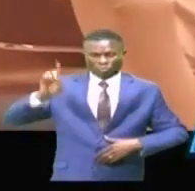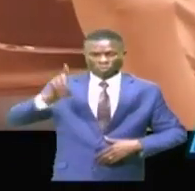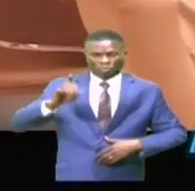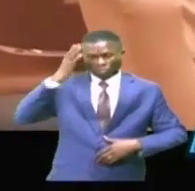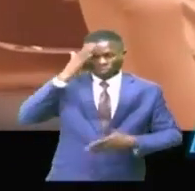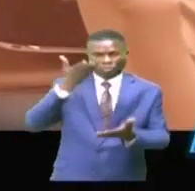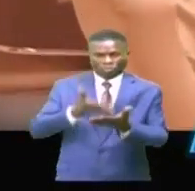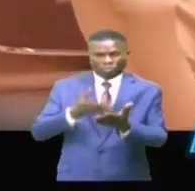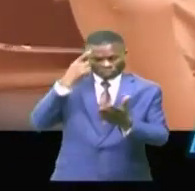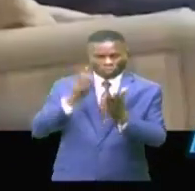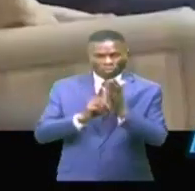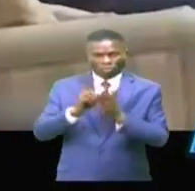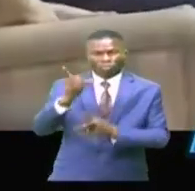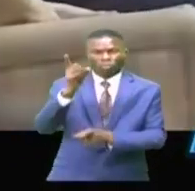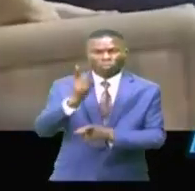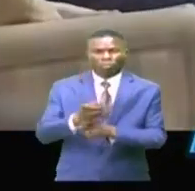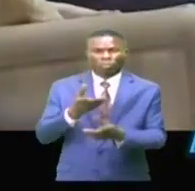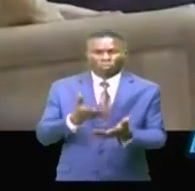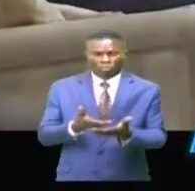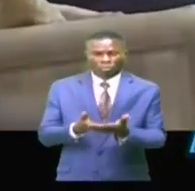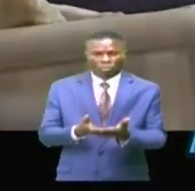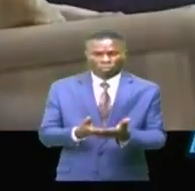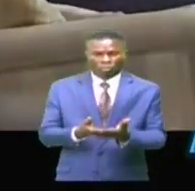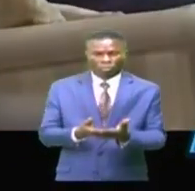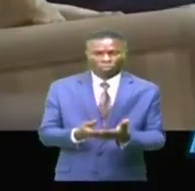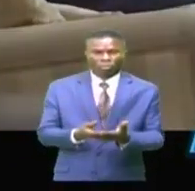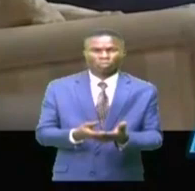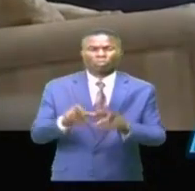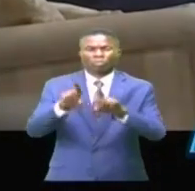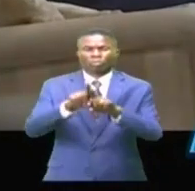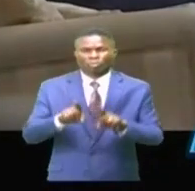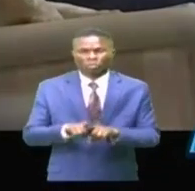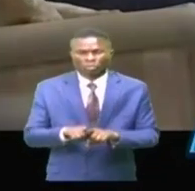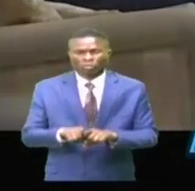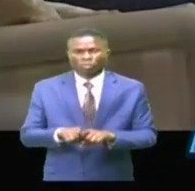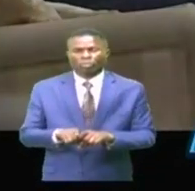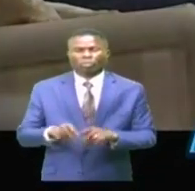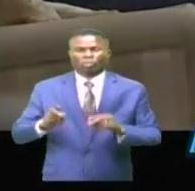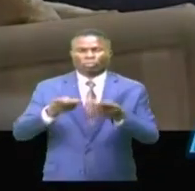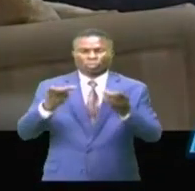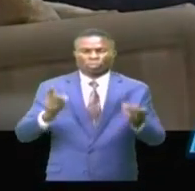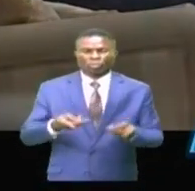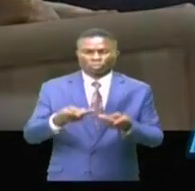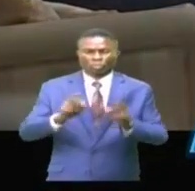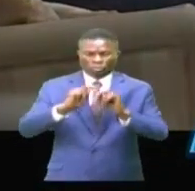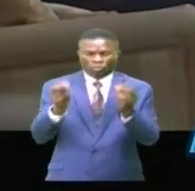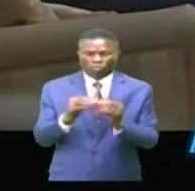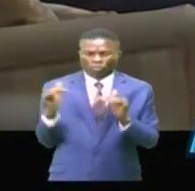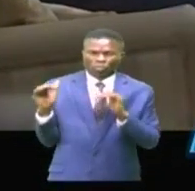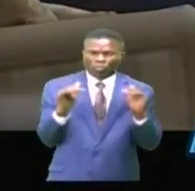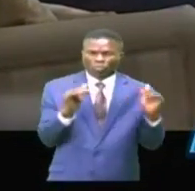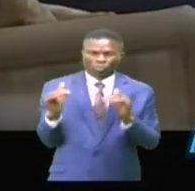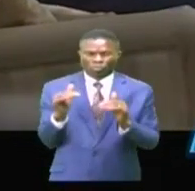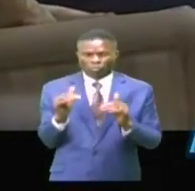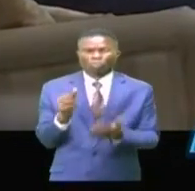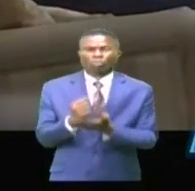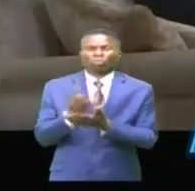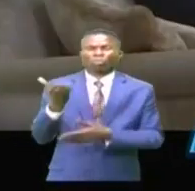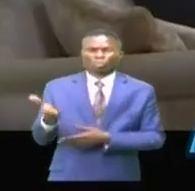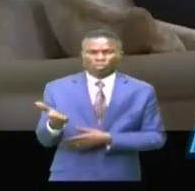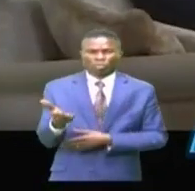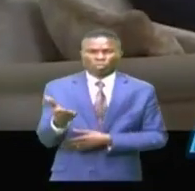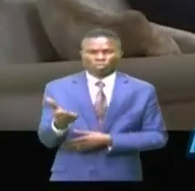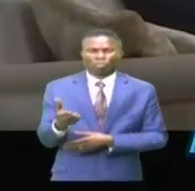compter pour son développement intégral notamment à travers la constitution d'une classe moyenne composée des entrepreneurs des ouvriers